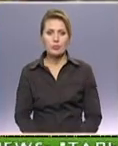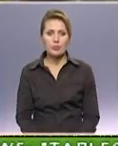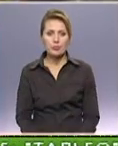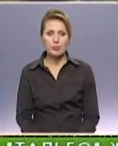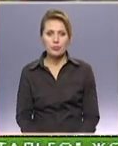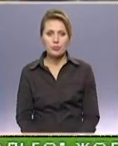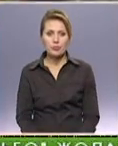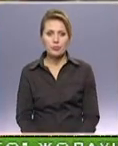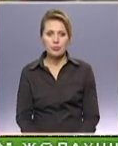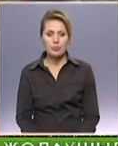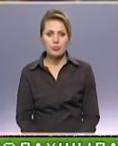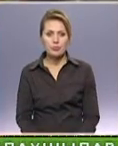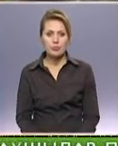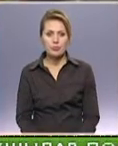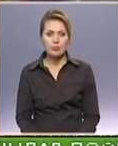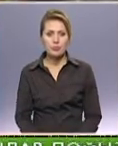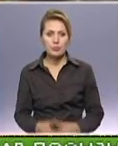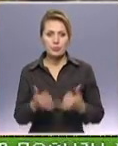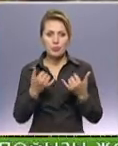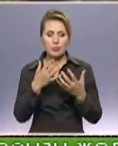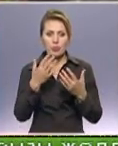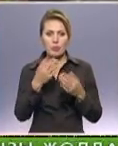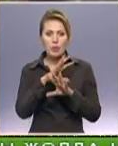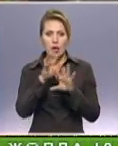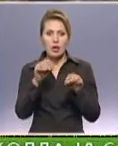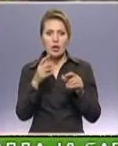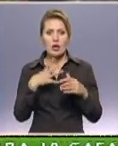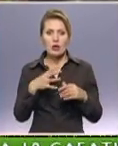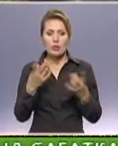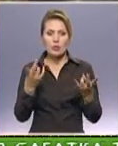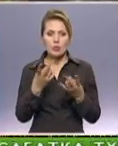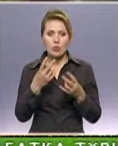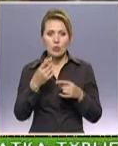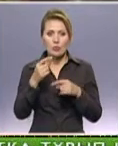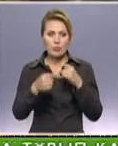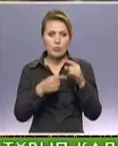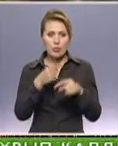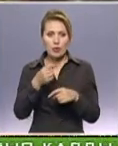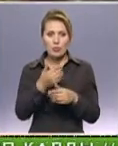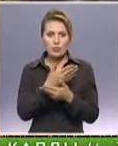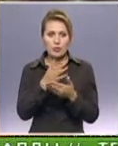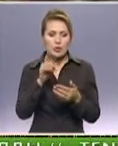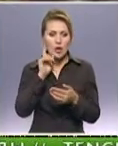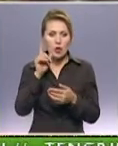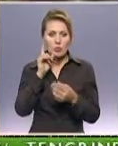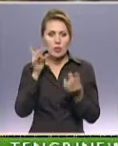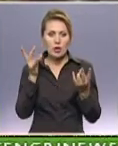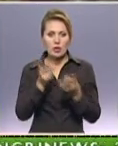керек десеңіз, бүгінгі тірі ұрпаққа керек. Біздерге керек, кейінгі жас ұрпаққа керек.